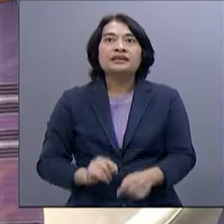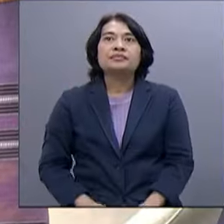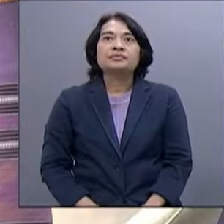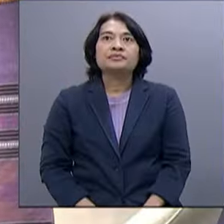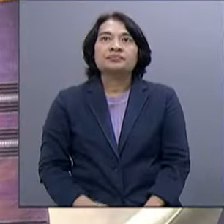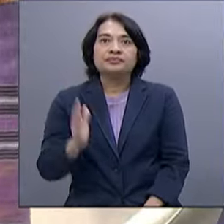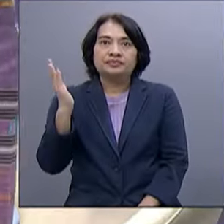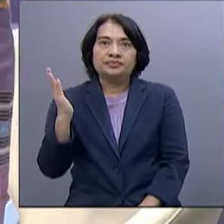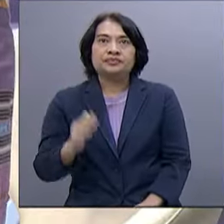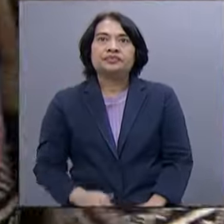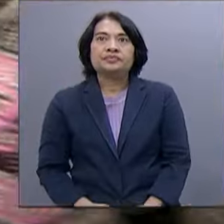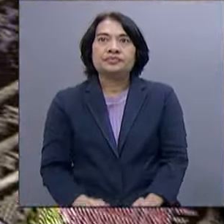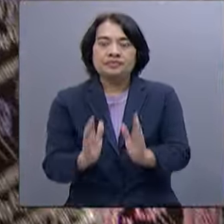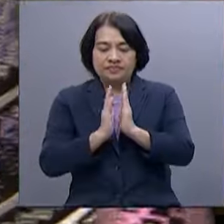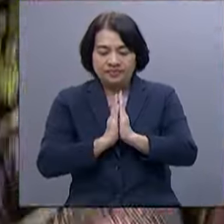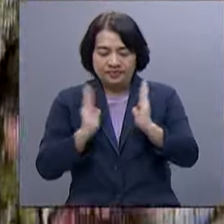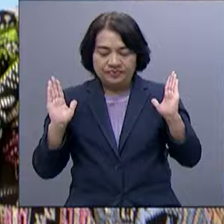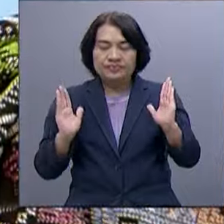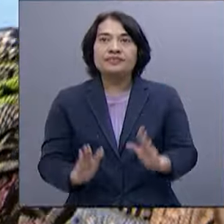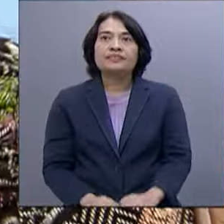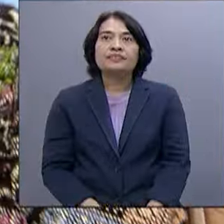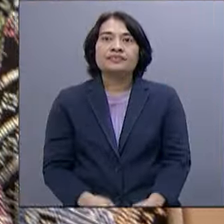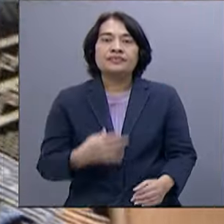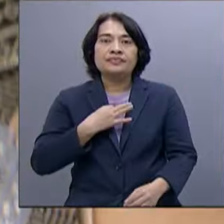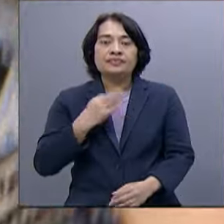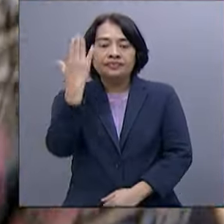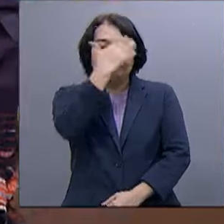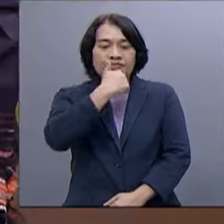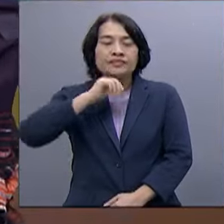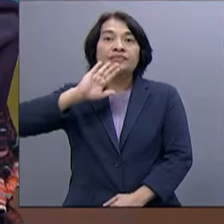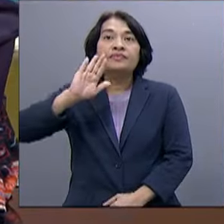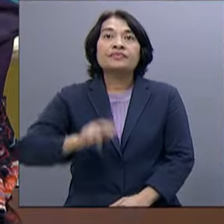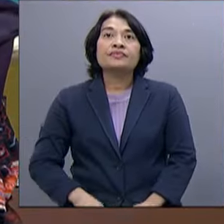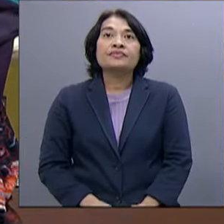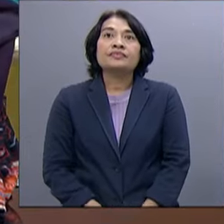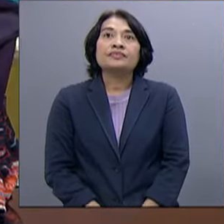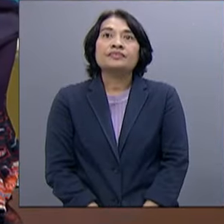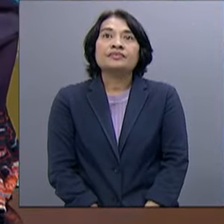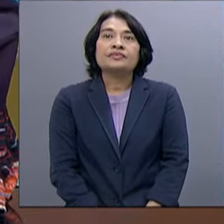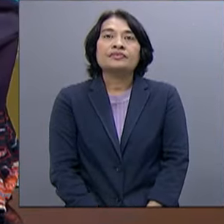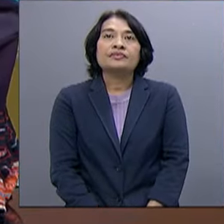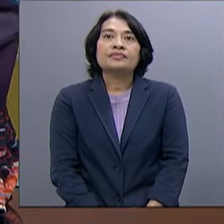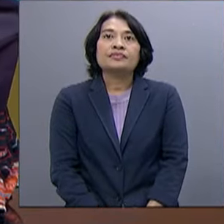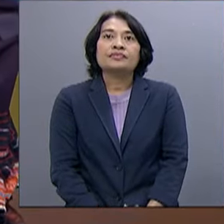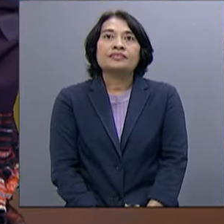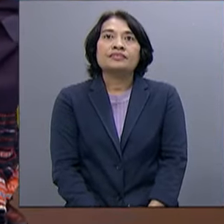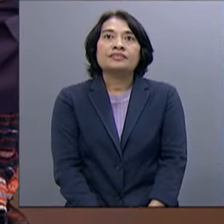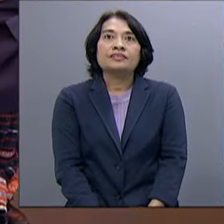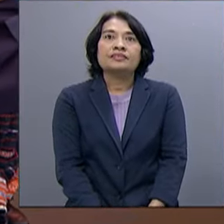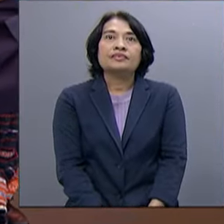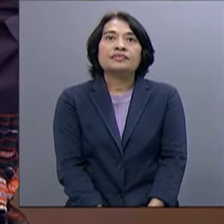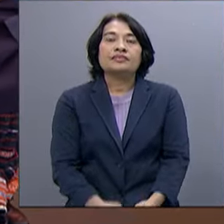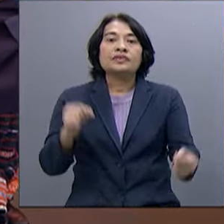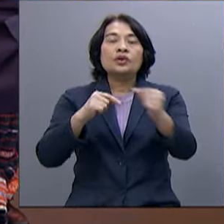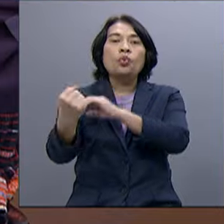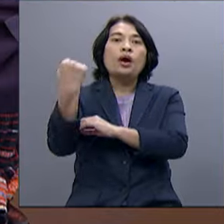ากอิทธิกรคราฟนะครับขอบคุณสำหรับเครื่องแต่งกายดีๆสวยๆแบบนี้นะครับ ขอบคุณมากค่ะนี่เห็นไหมคุณผู้ชมเมื่อสักครู่นี้พูดถึงเรื่องของความมั่นคงทางอา